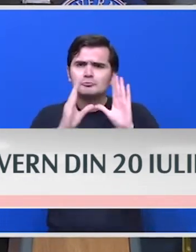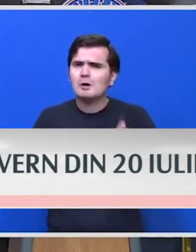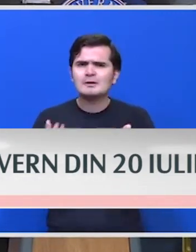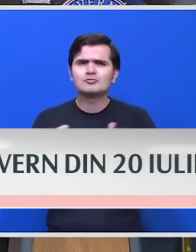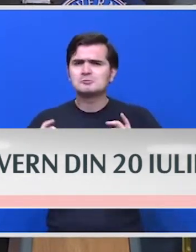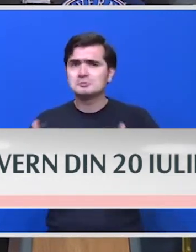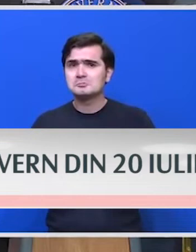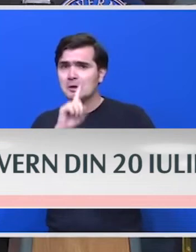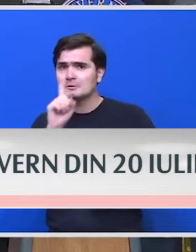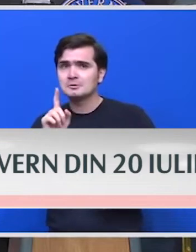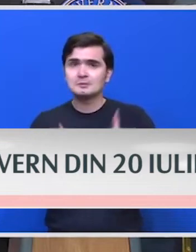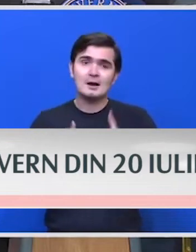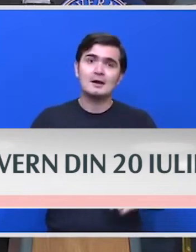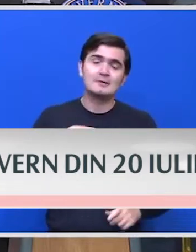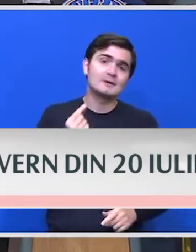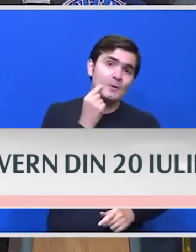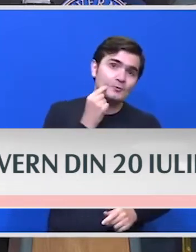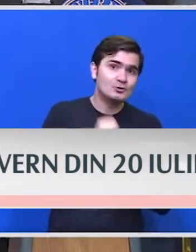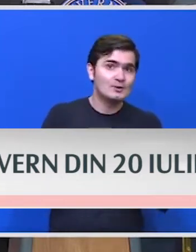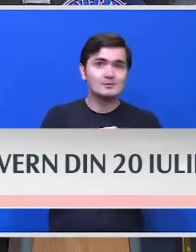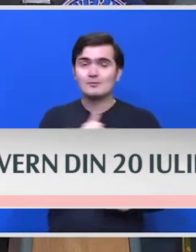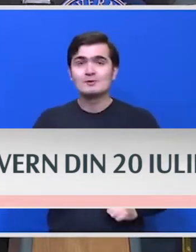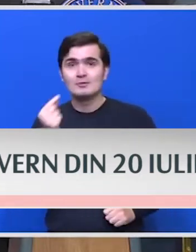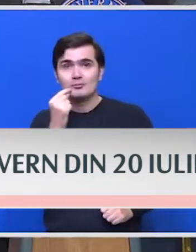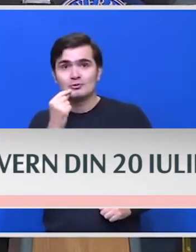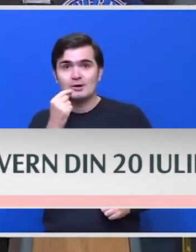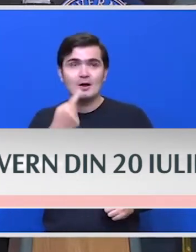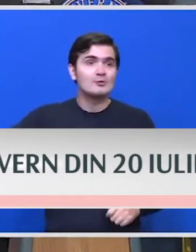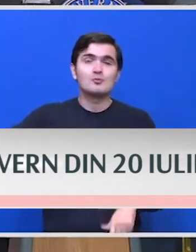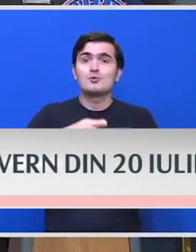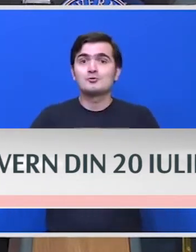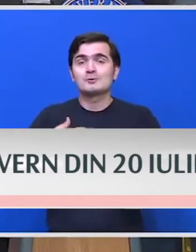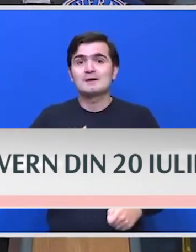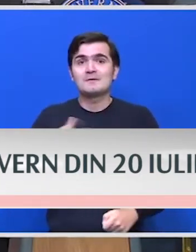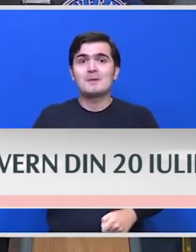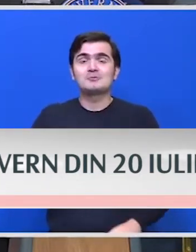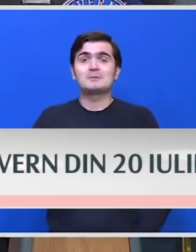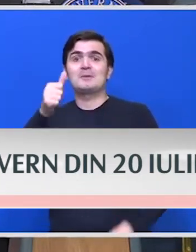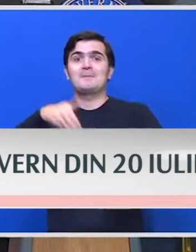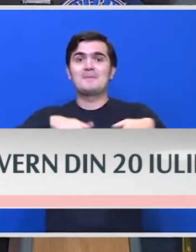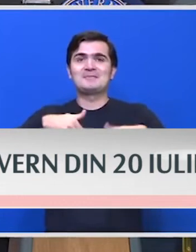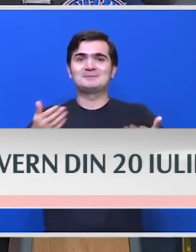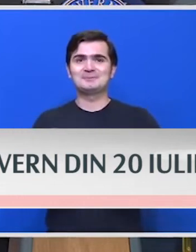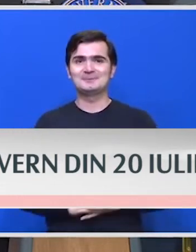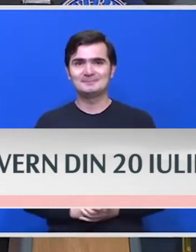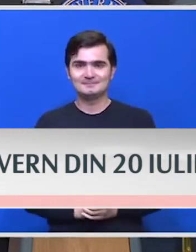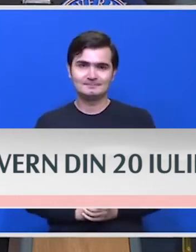situație, dacă vă este sau nu rușine că aveți un astfel de premier, că avem cu toții. Bun, nefiind